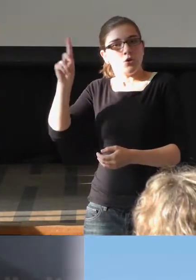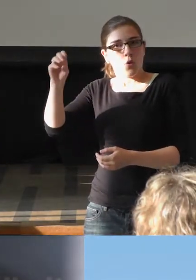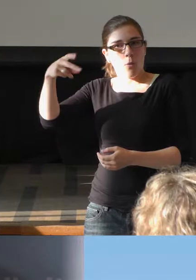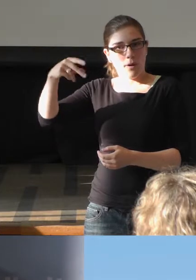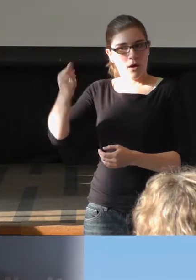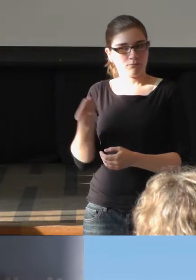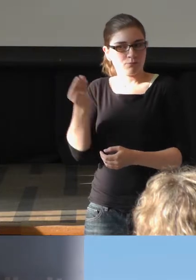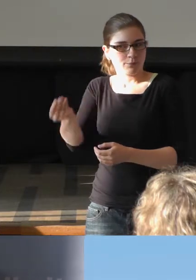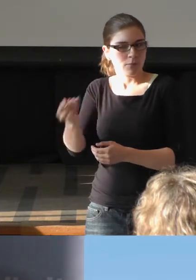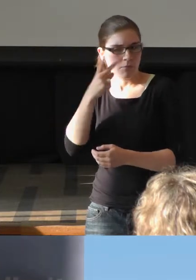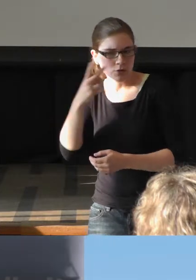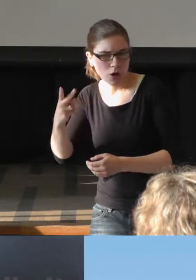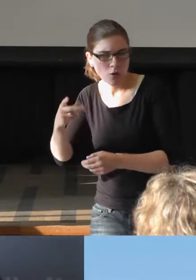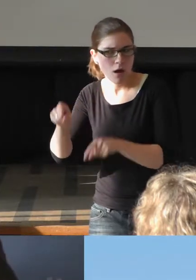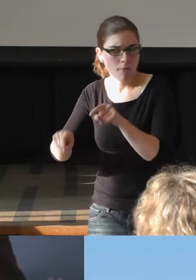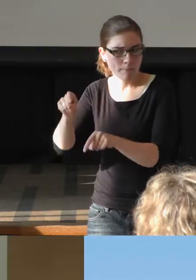unruhigen Beine bessern.